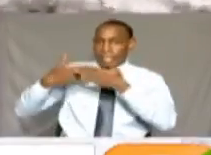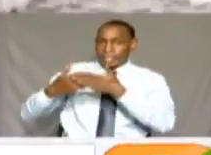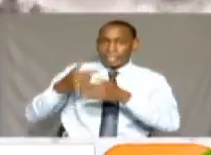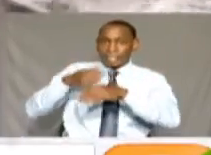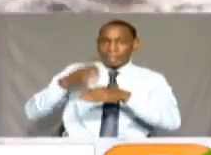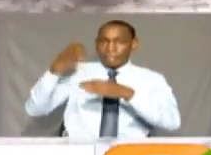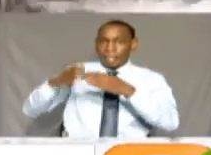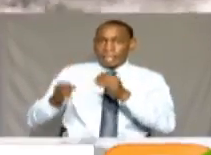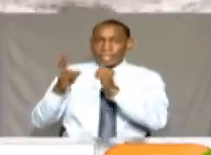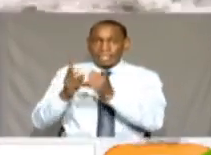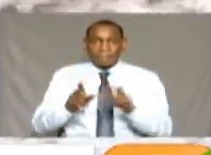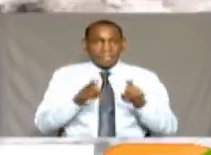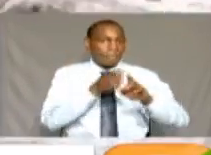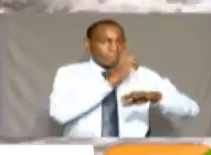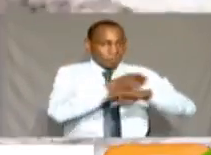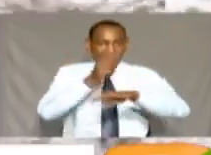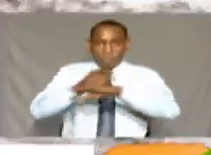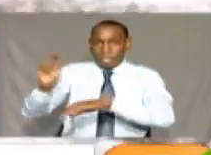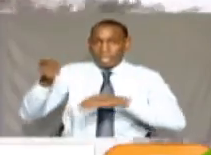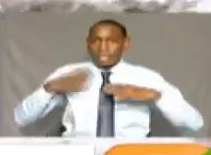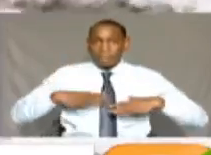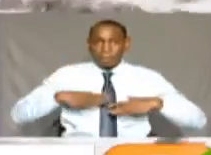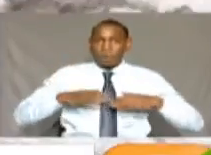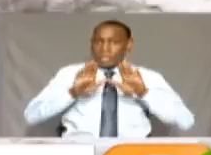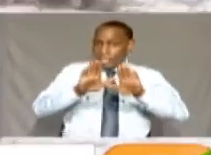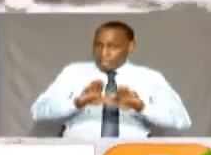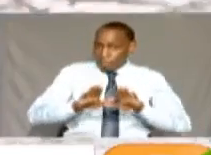Disemba. Tahadhari ikitolewa kwa Wakenya kuwa waangalifu